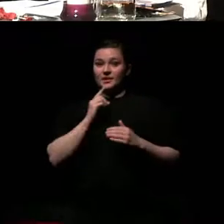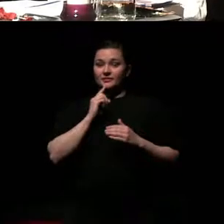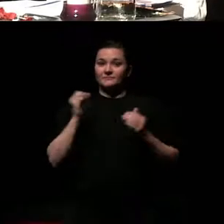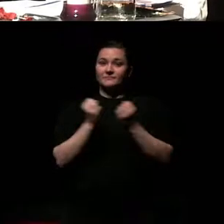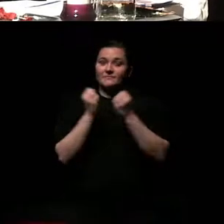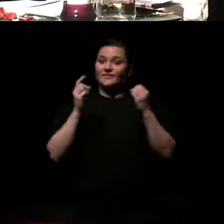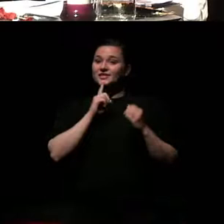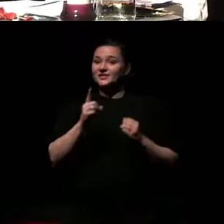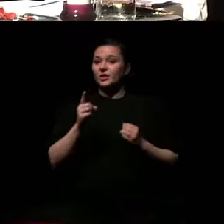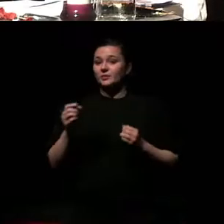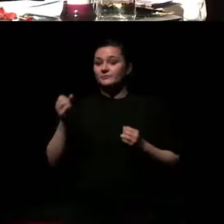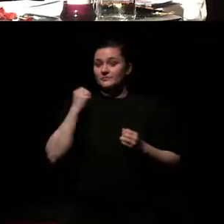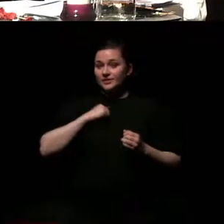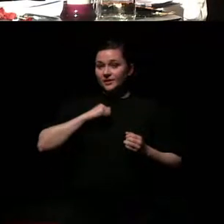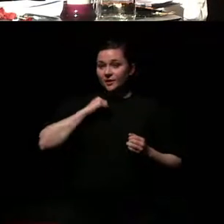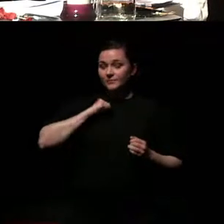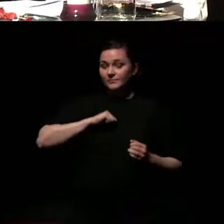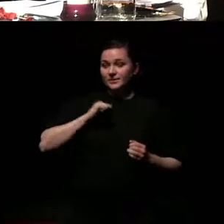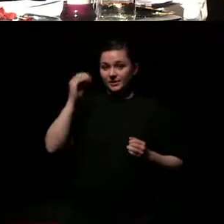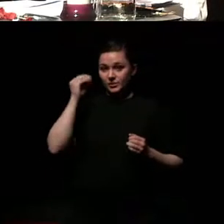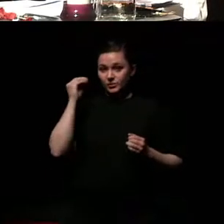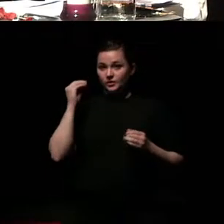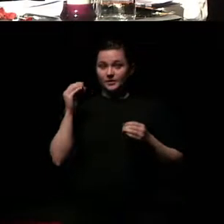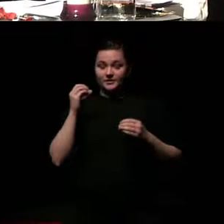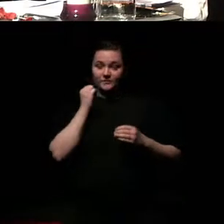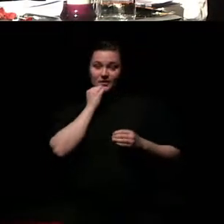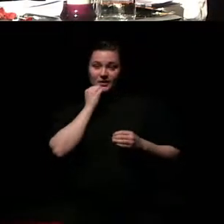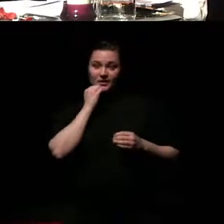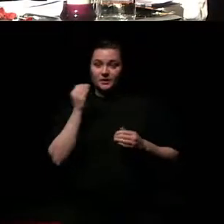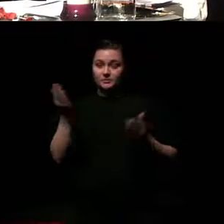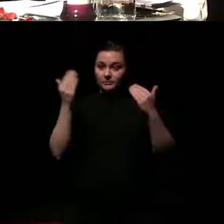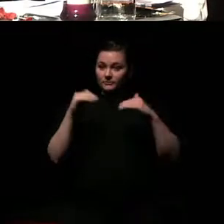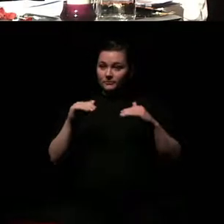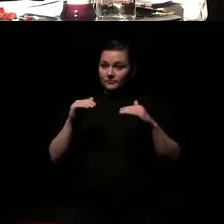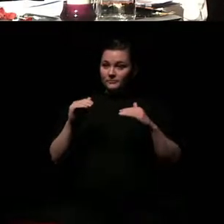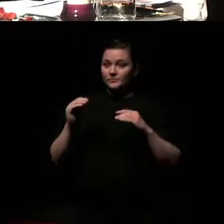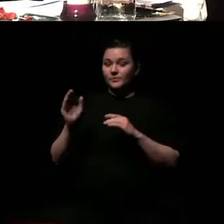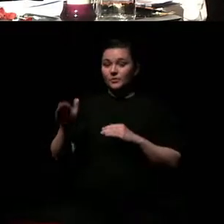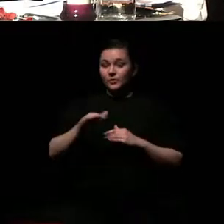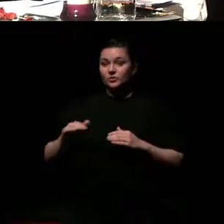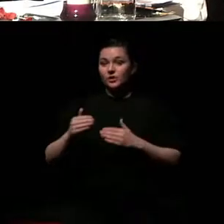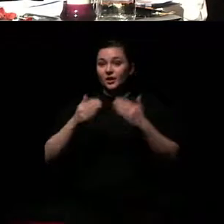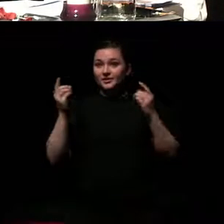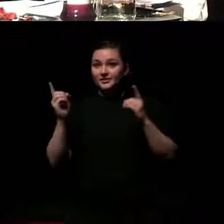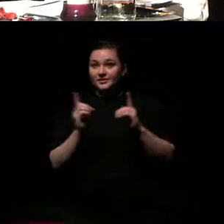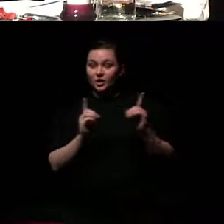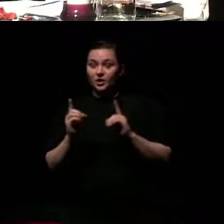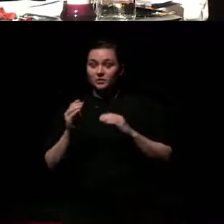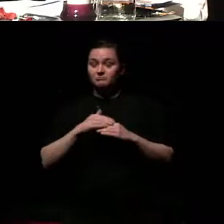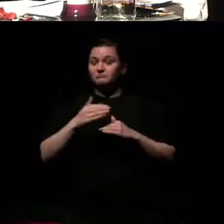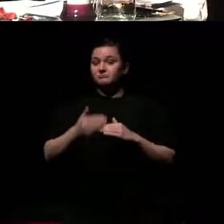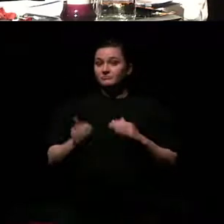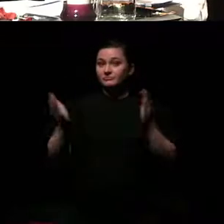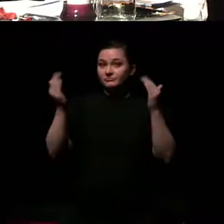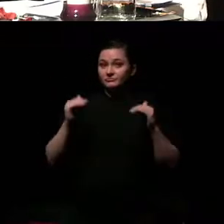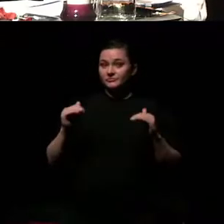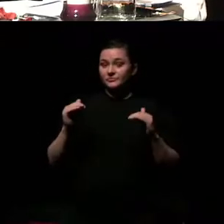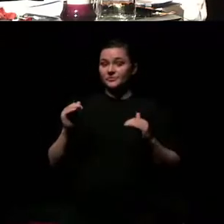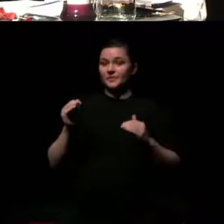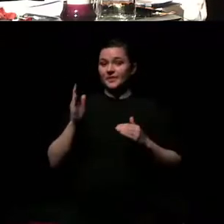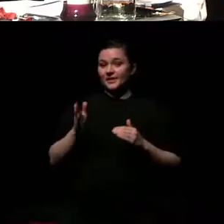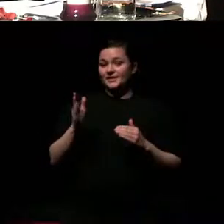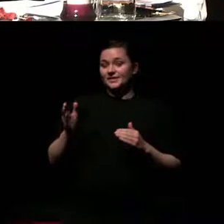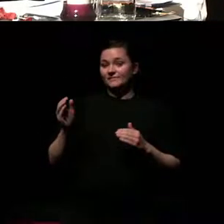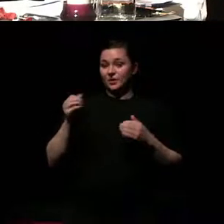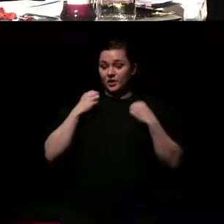Trondsne. Punkt 6. Allsang av Sami Soga Lavla. Punkt 7. Hilsen fra ordfører Rita Otvik. Punkt